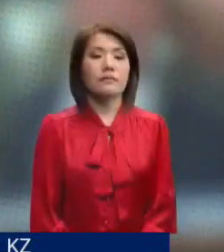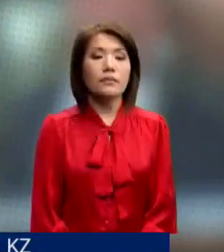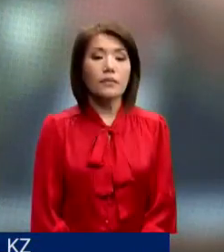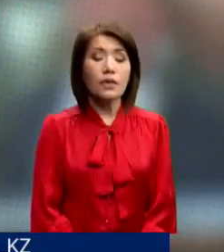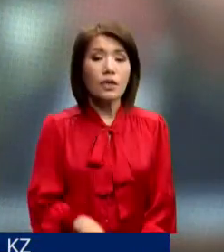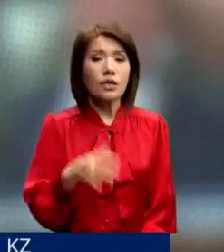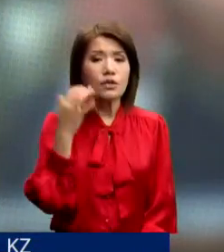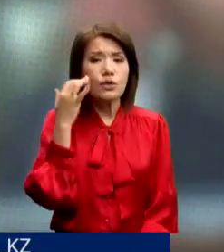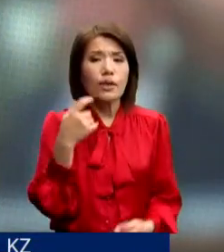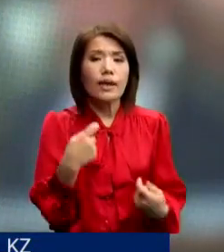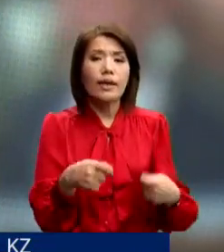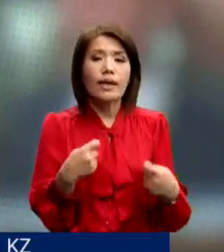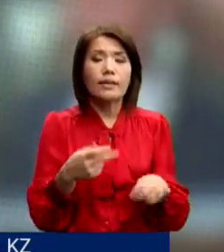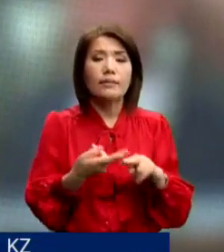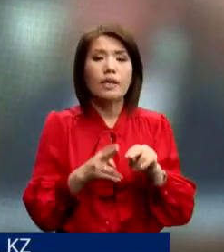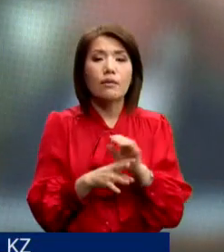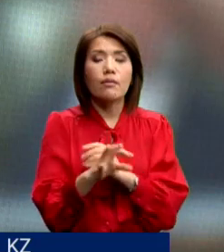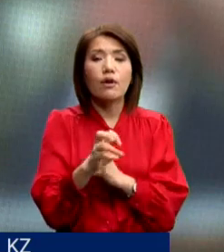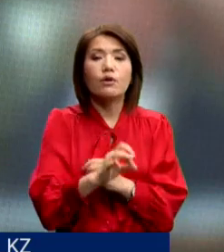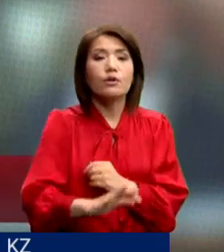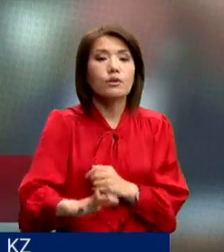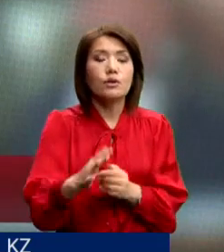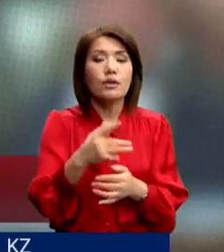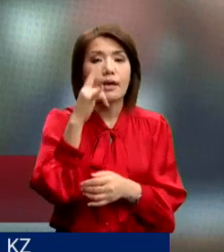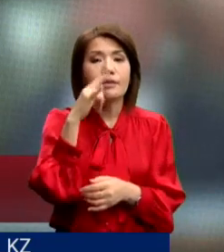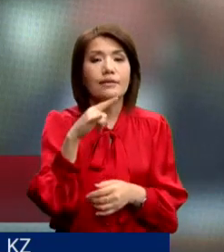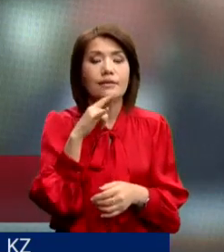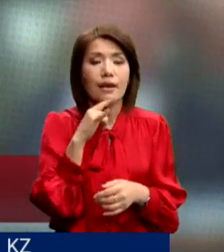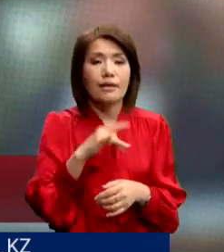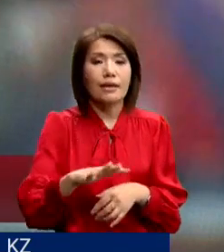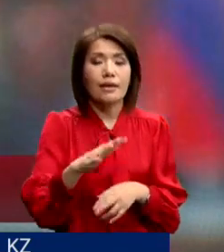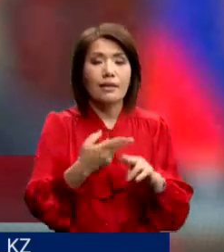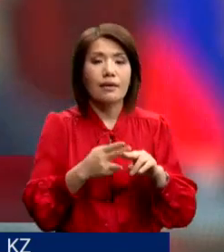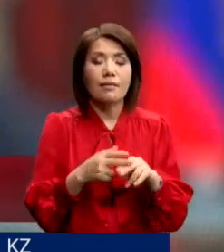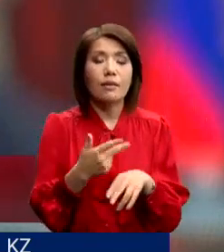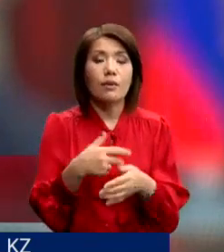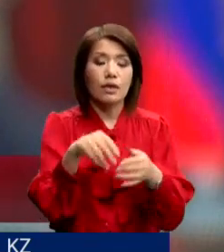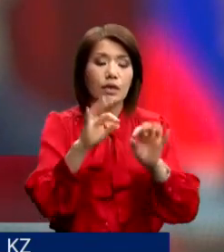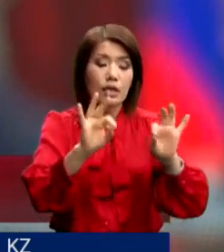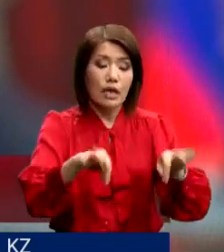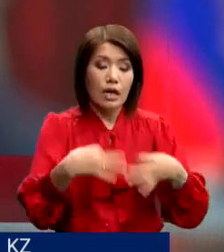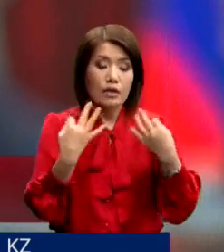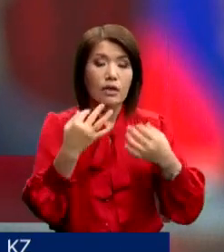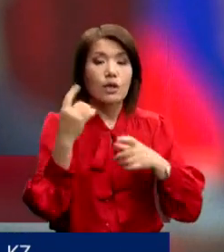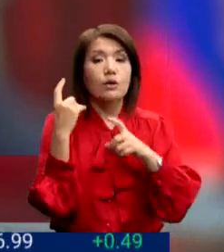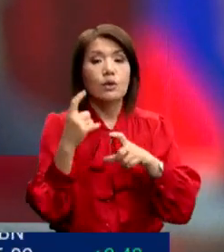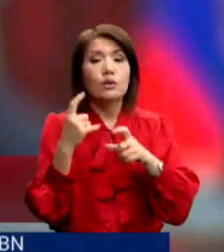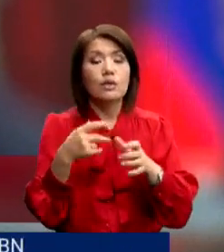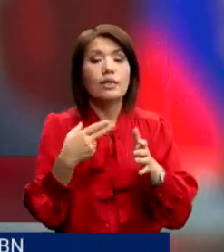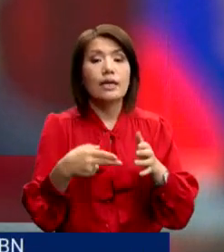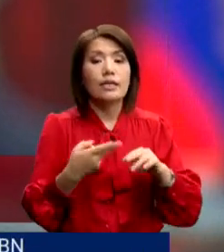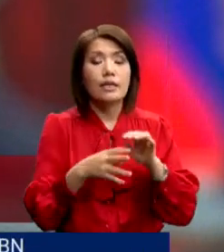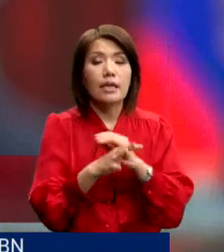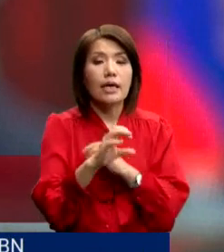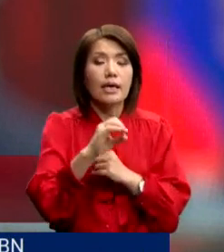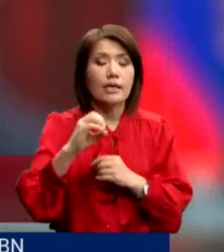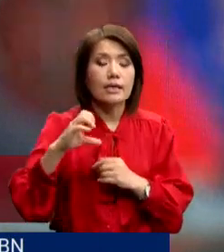Черный рынок в сфере международных перевозок процветает в Казахстане. Бланки разрешений на въезд грузового транспорта в страны